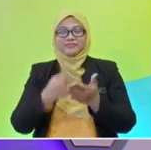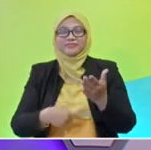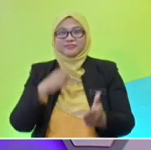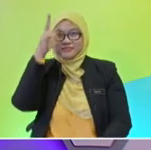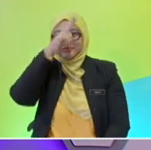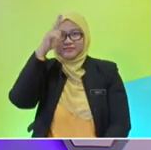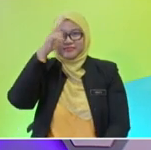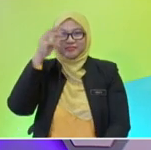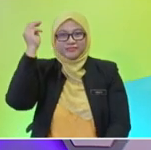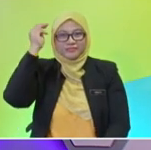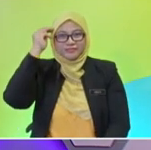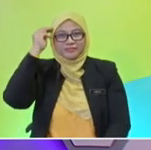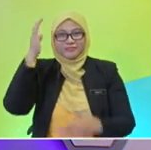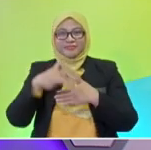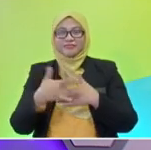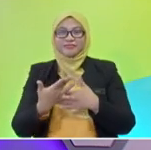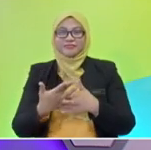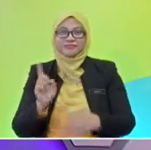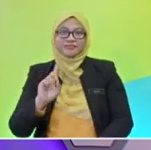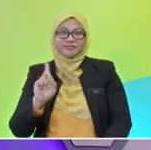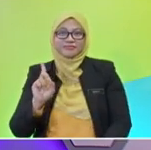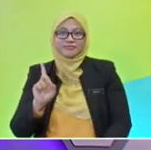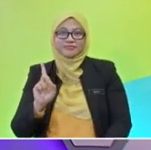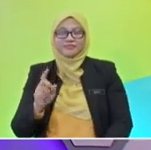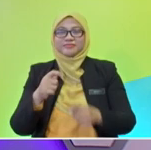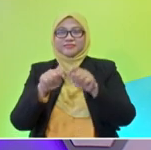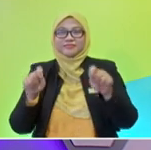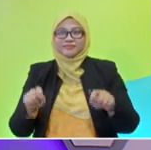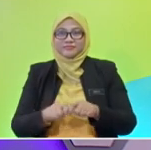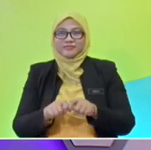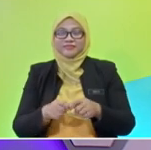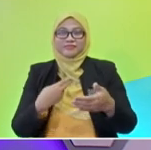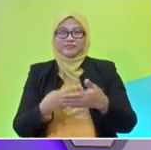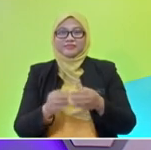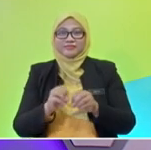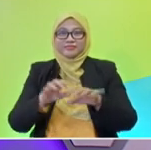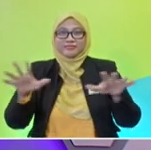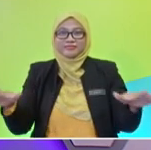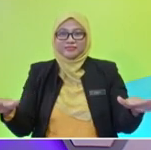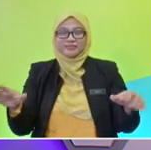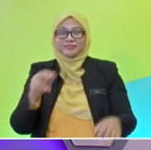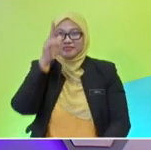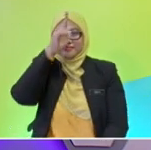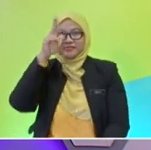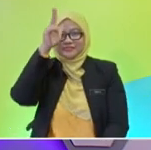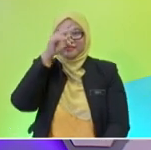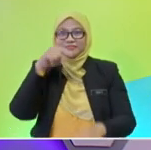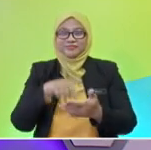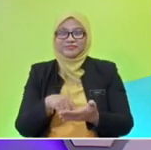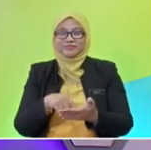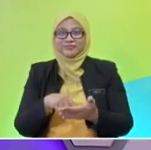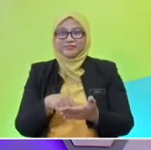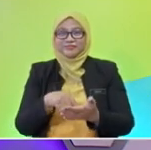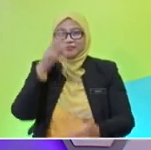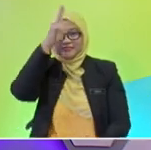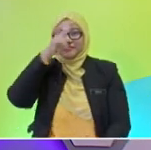di mana Kerajaan Melayu awal ini berpusat sehingga berkembangnya kerajaan-kerajaan ini yang mana dapat kita kena pasti Kerajaan Melayu ini